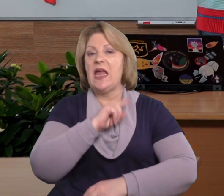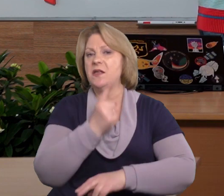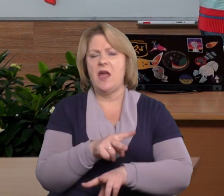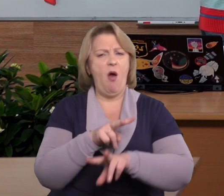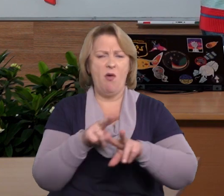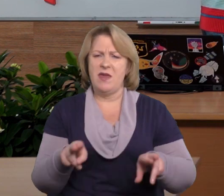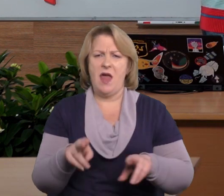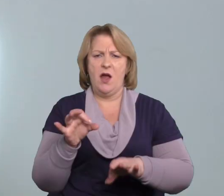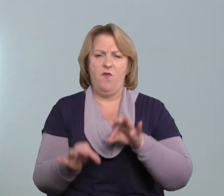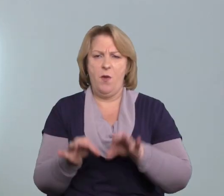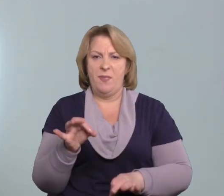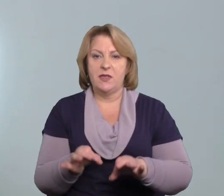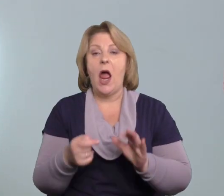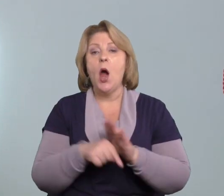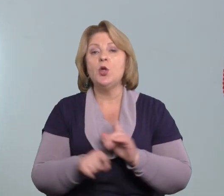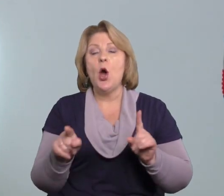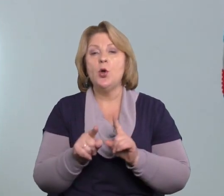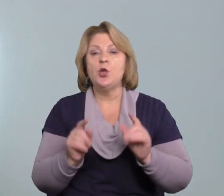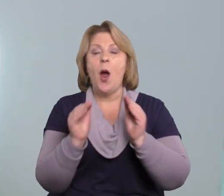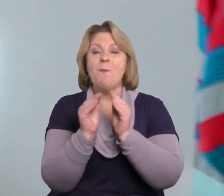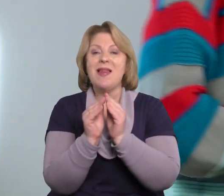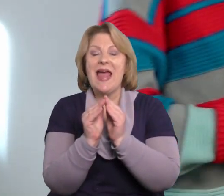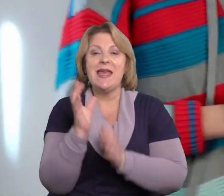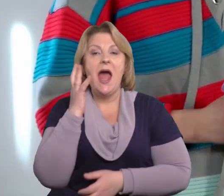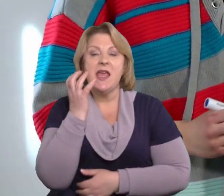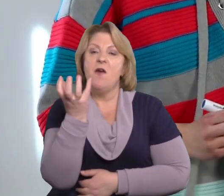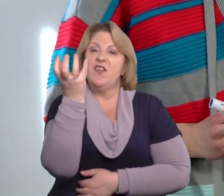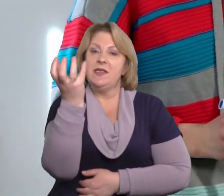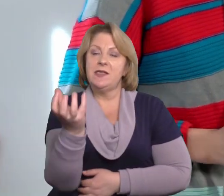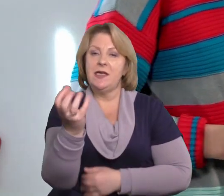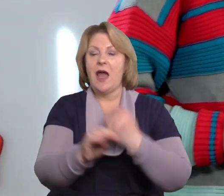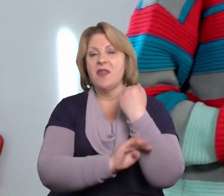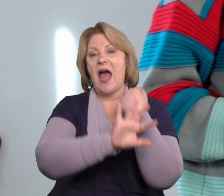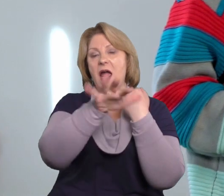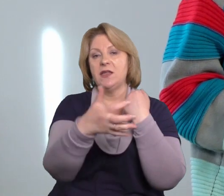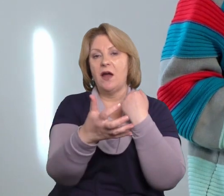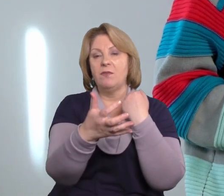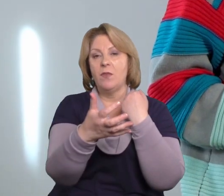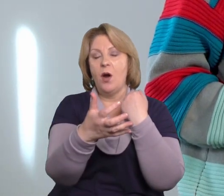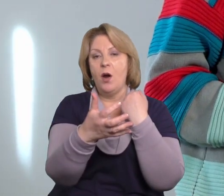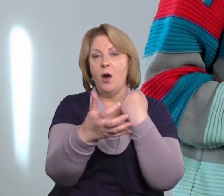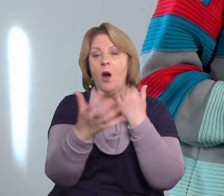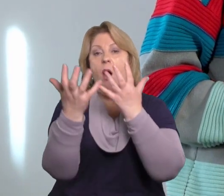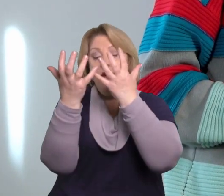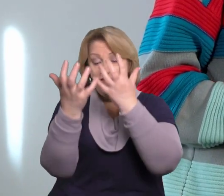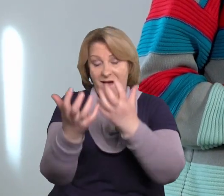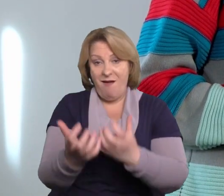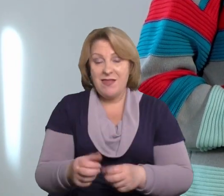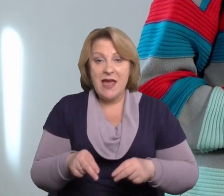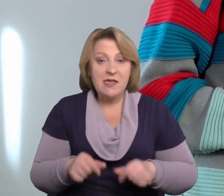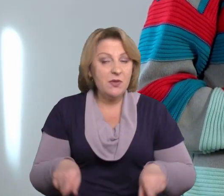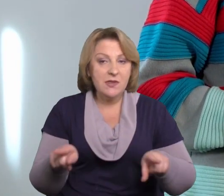то це означає, що маленьке яблуко, що висить на гілці, тягне на себе землю з такою